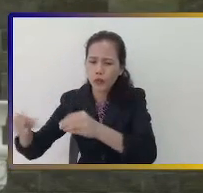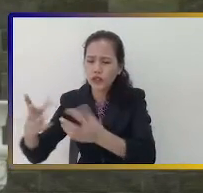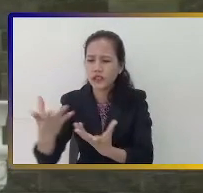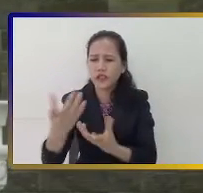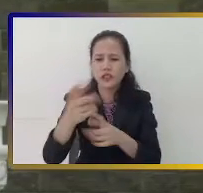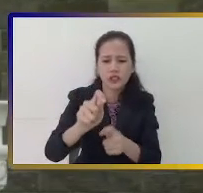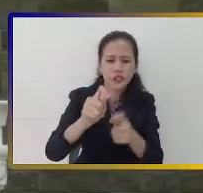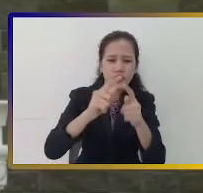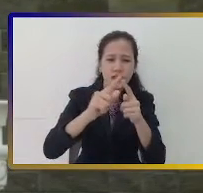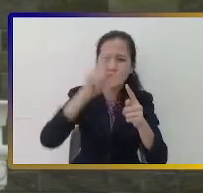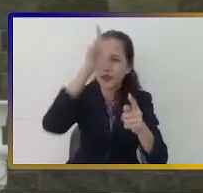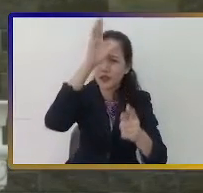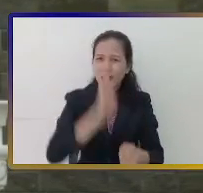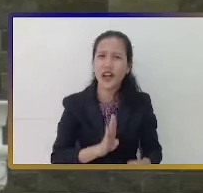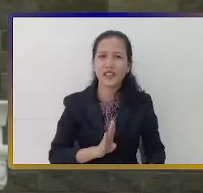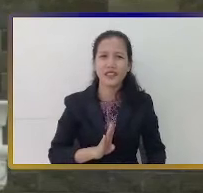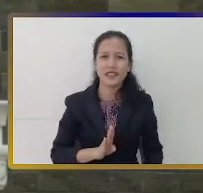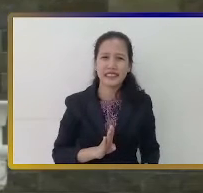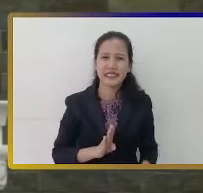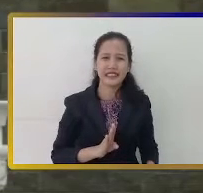po natin sa Diyos.